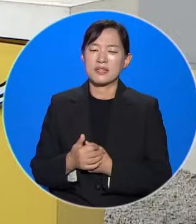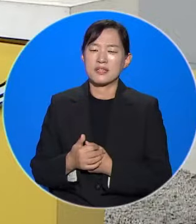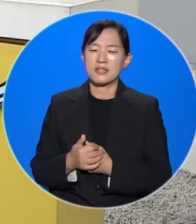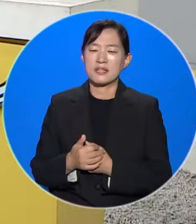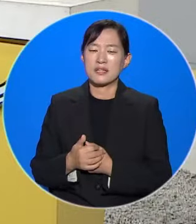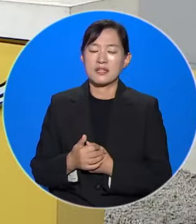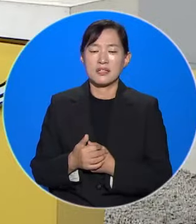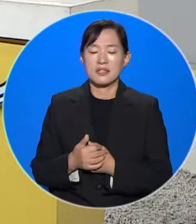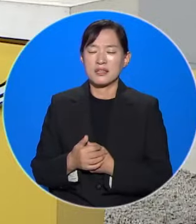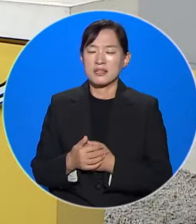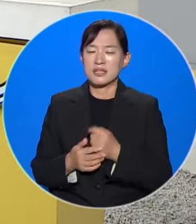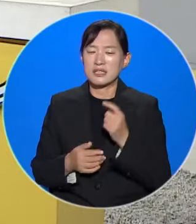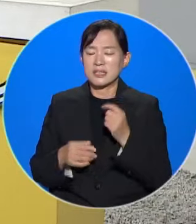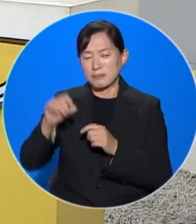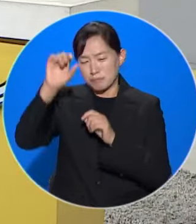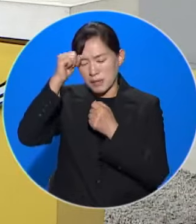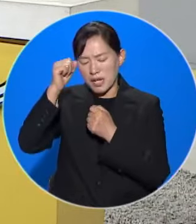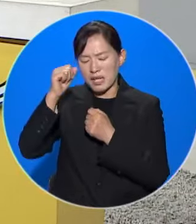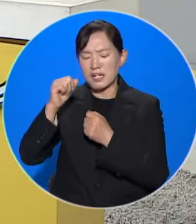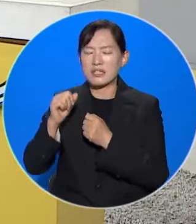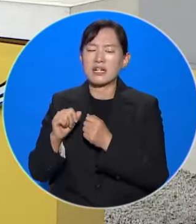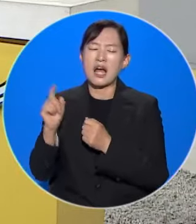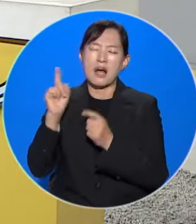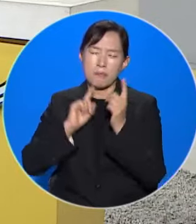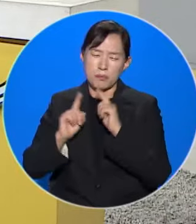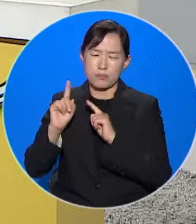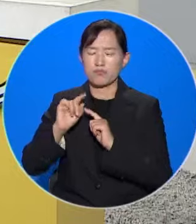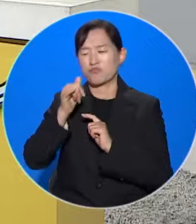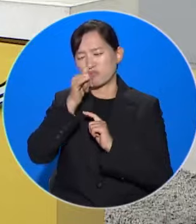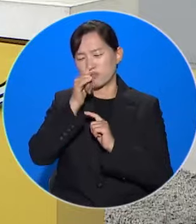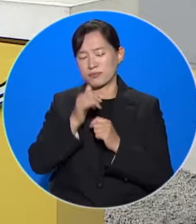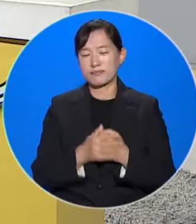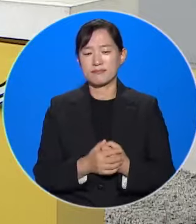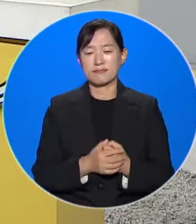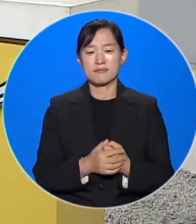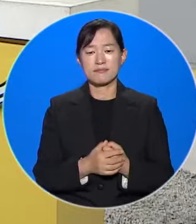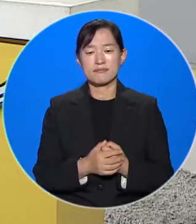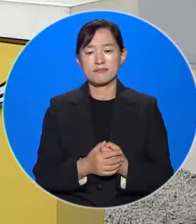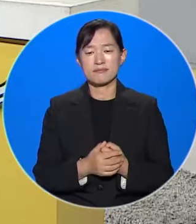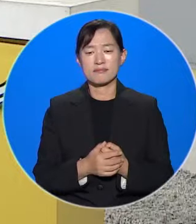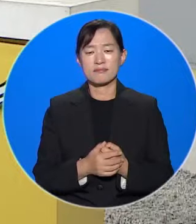다치셔가지고 아버지가 다리가 네. 다치셨어요? 예.